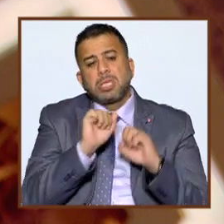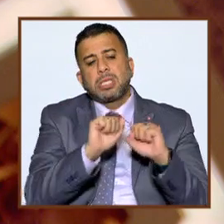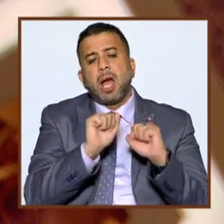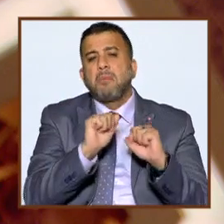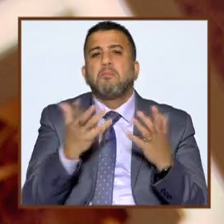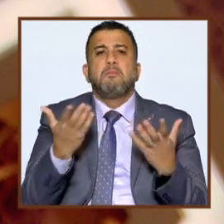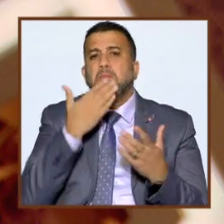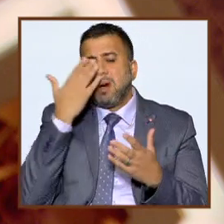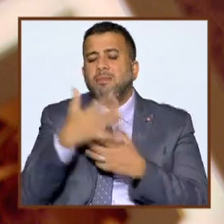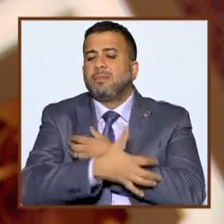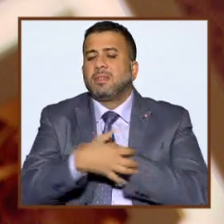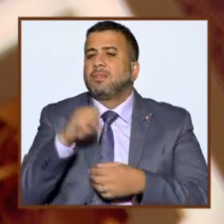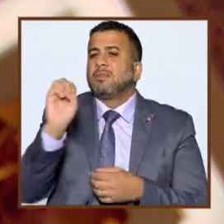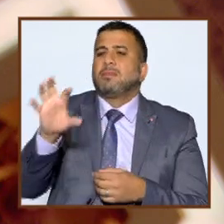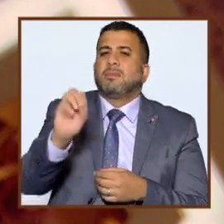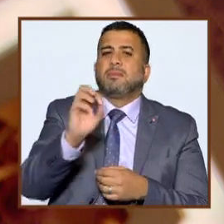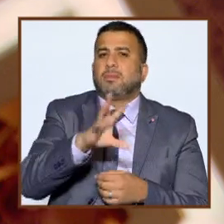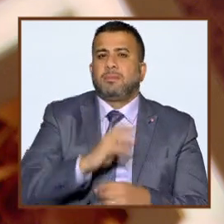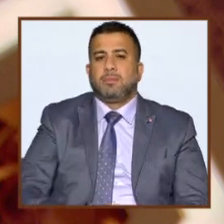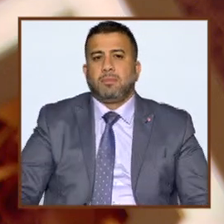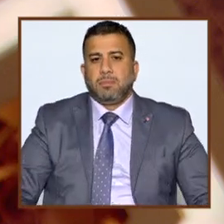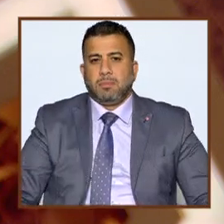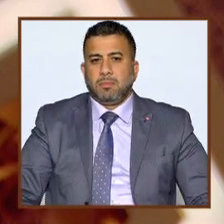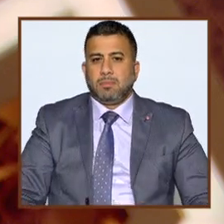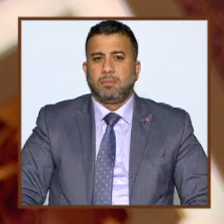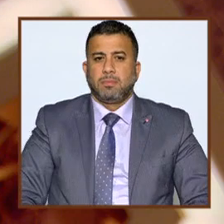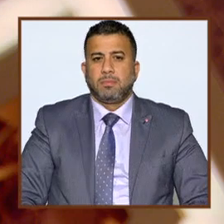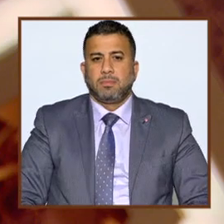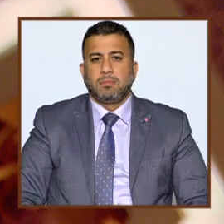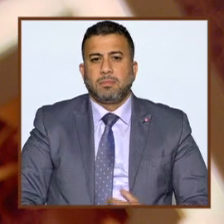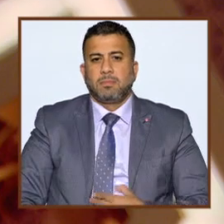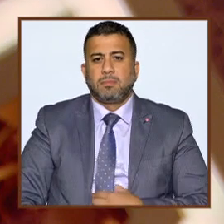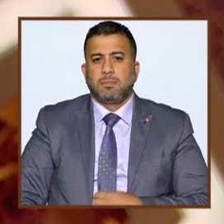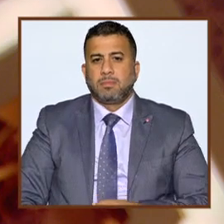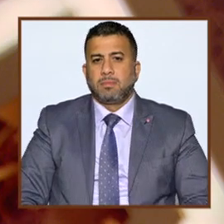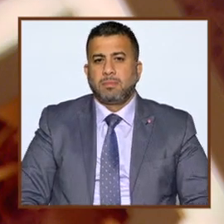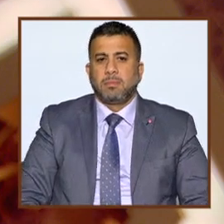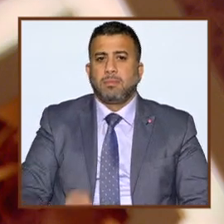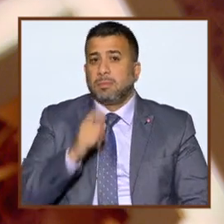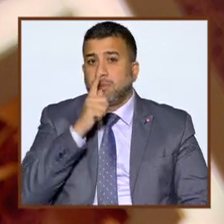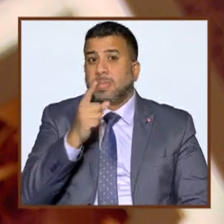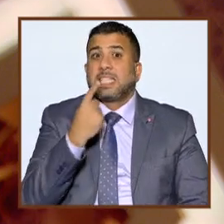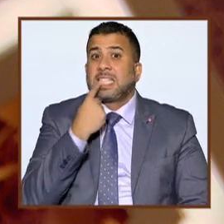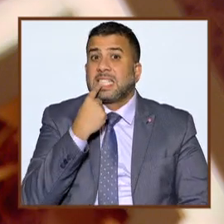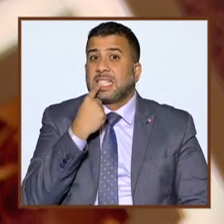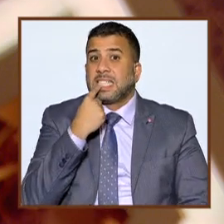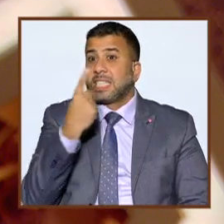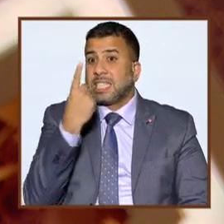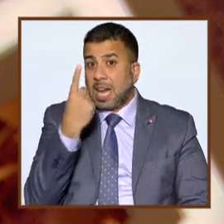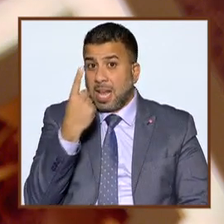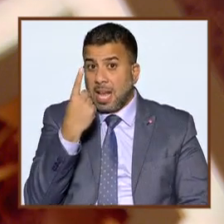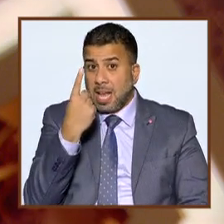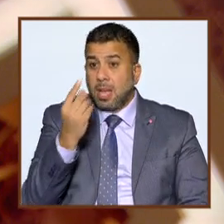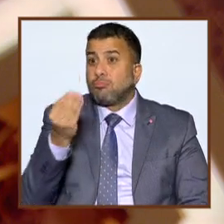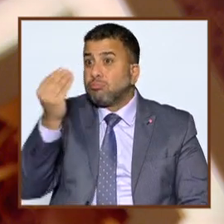لصاحبة الخاتم، ولو أنك سلكت المسلك الشرعي عرفتي سنة كاملة وما ظهر لها صاحب،